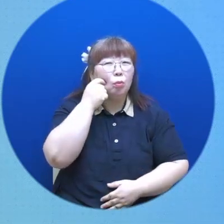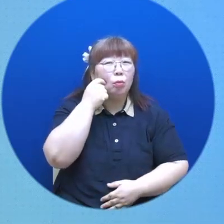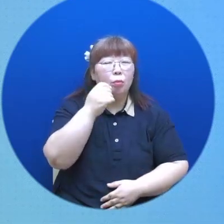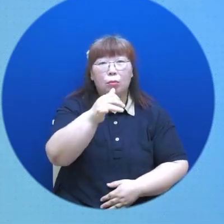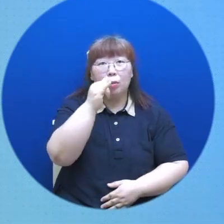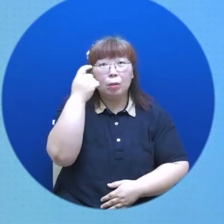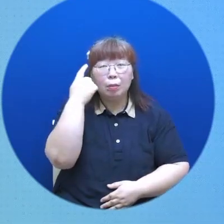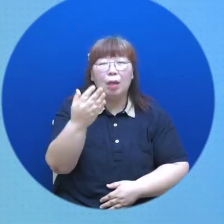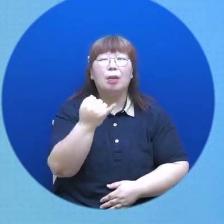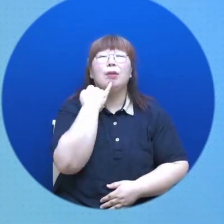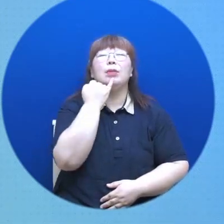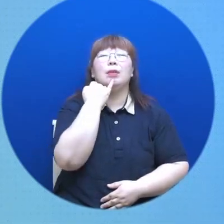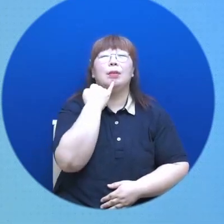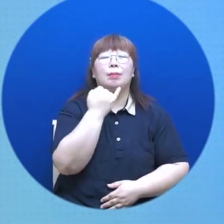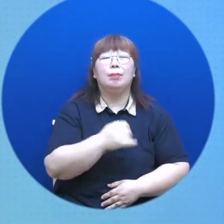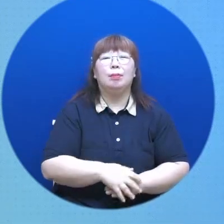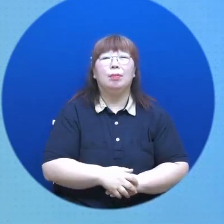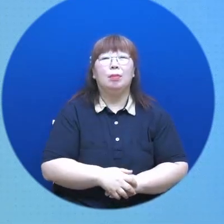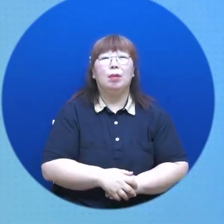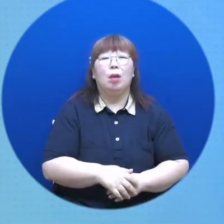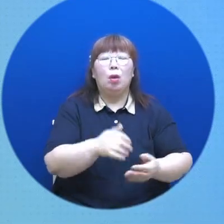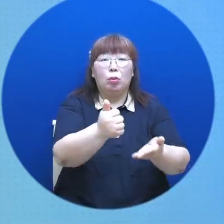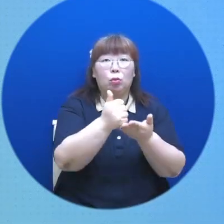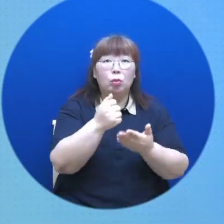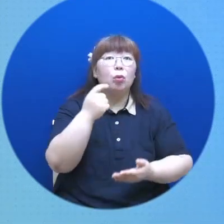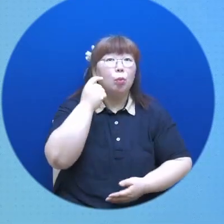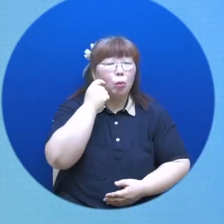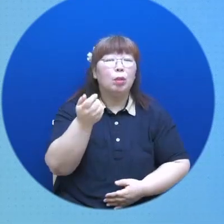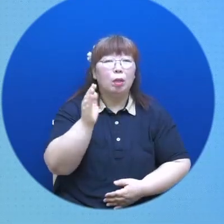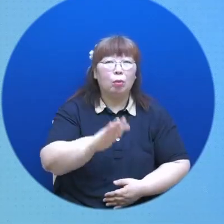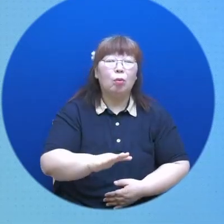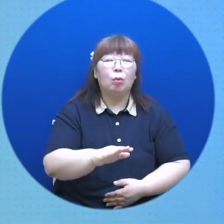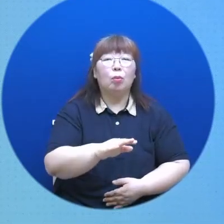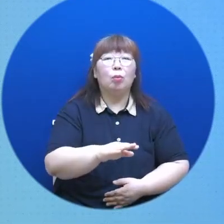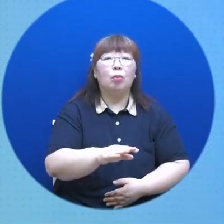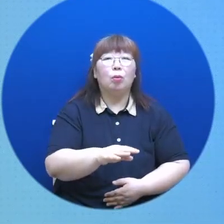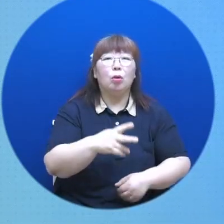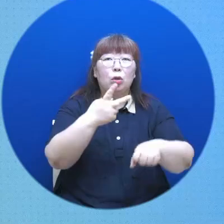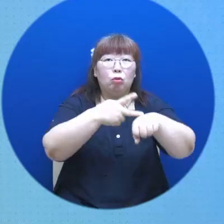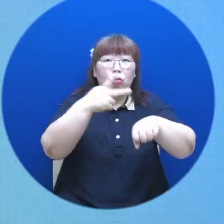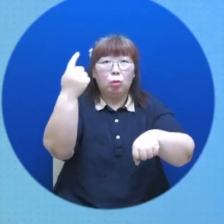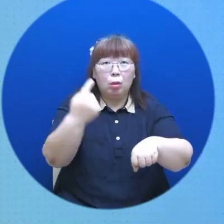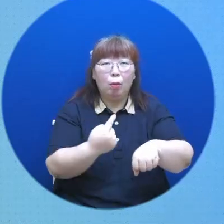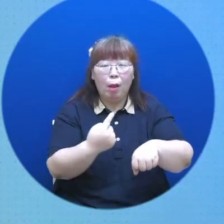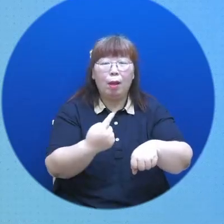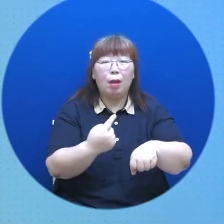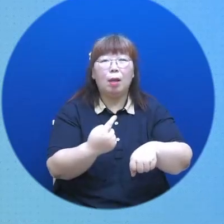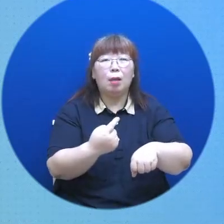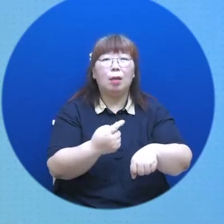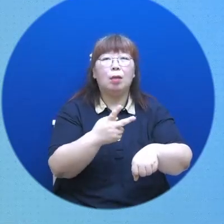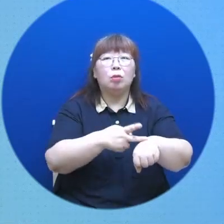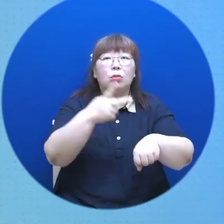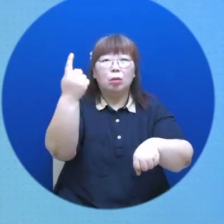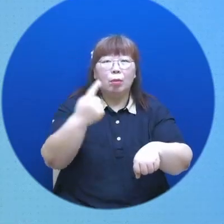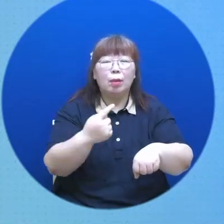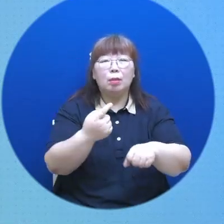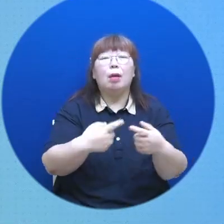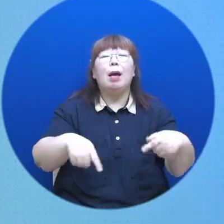계시죠? 괜찮습니다. 그래도 그 자리에 함께 와주세요. 오셔서 함께 기도해